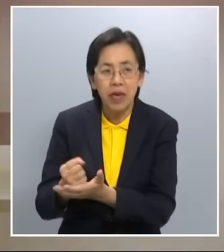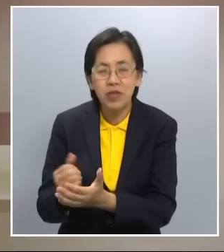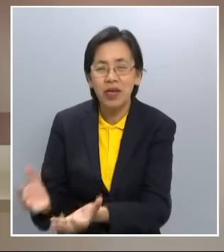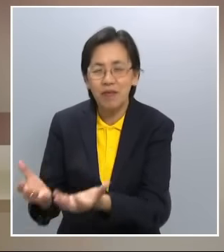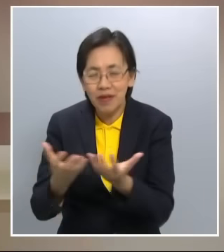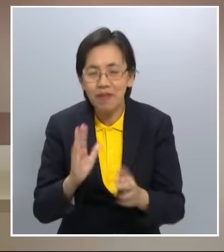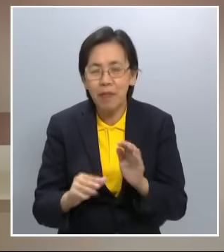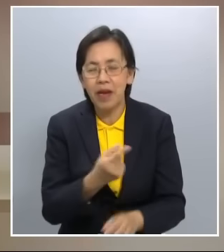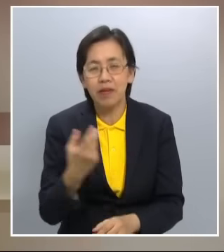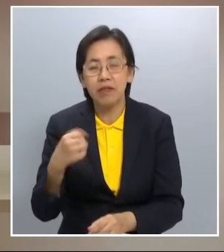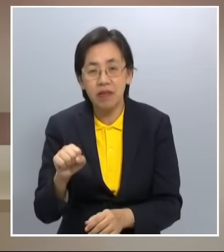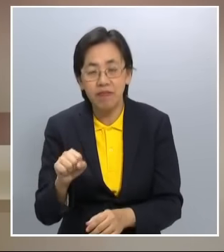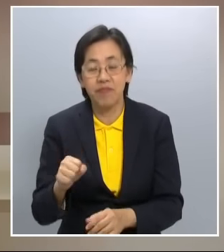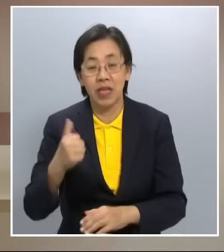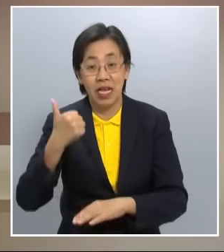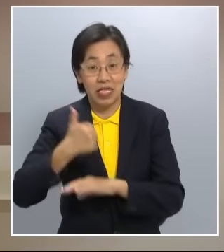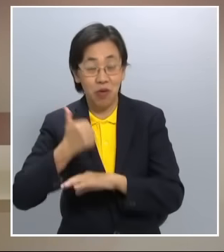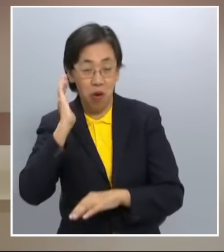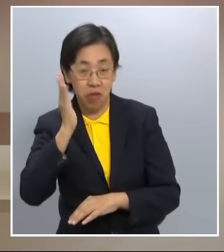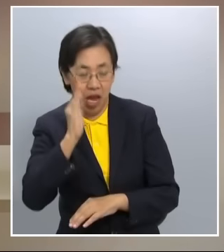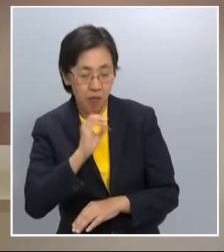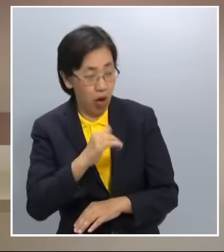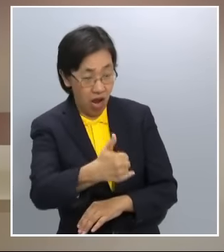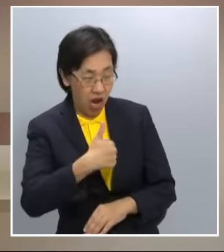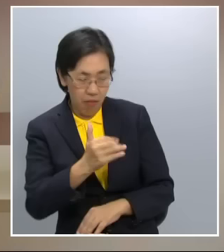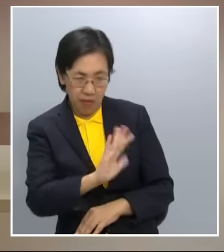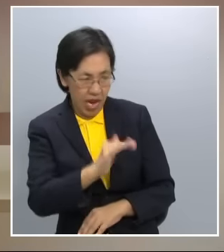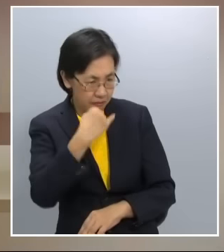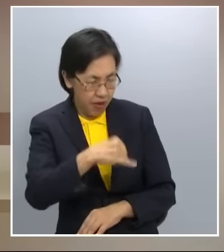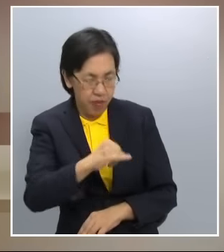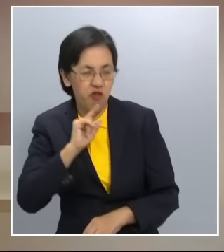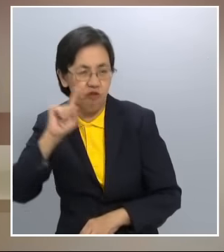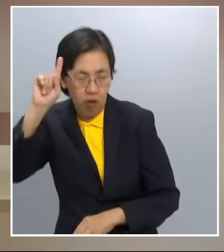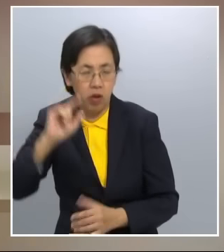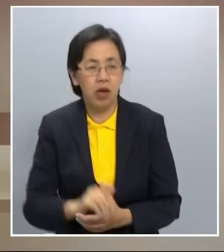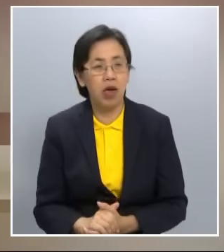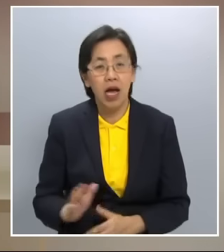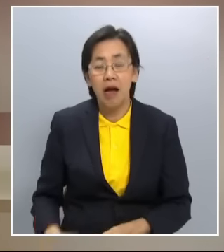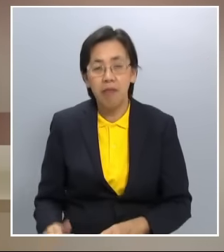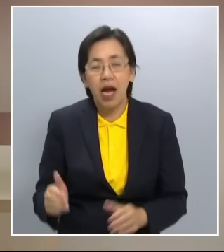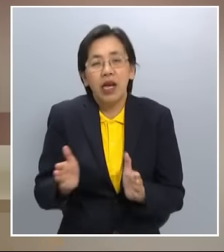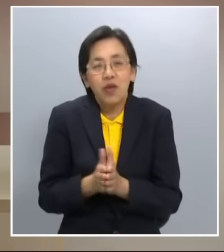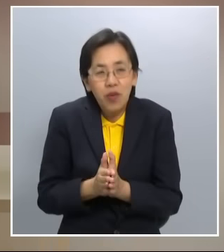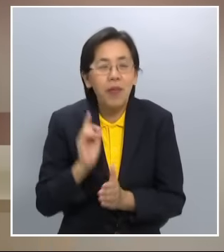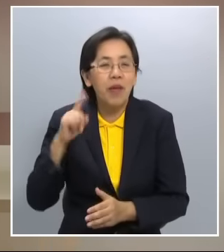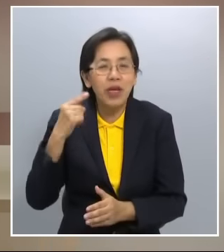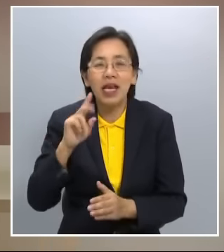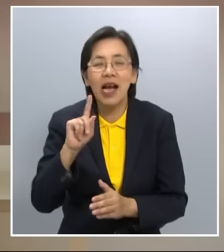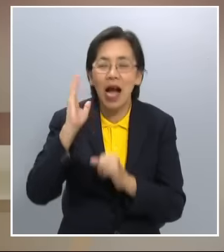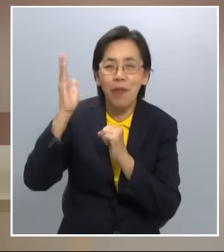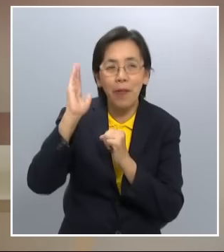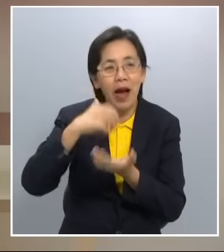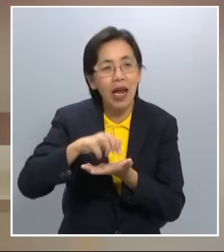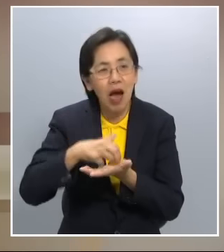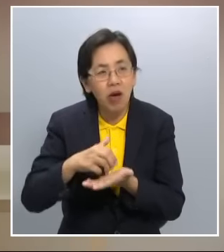วแต่ถูกเจ้าของดำเนินคดีข้อหาบุกรุกแคนดี้ซึ่งก็ได้มาจากบ้านหลังนี้มาอยู่กับคุณตาซึ่งคุณตาบอกอยู่ในสภาพ